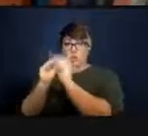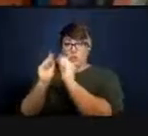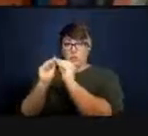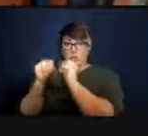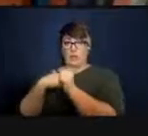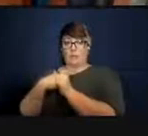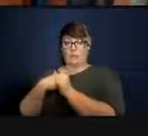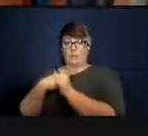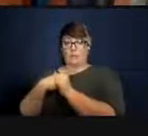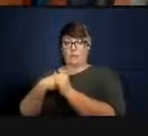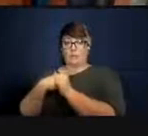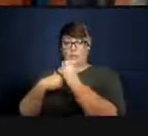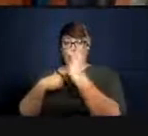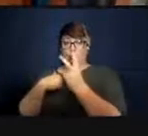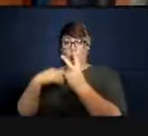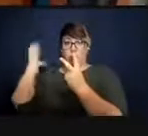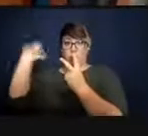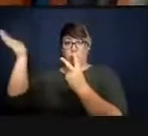tumekamilisha